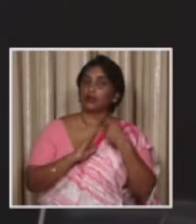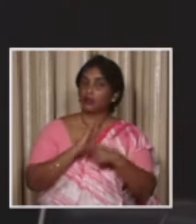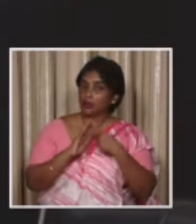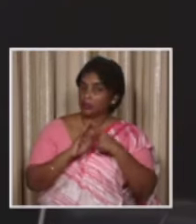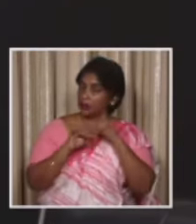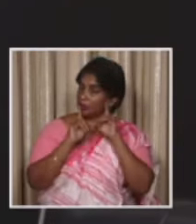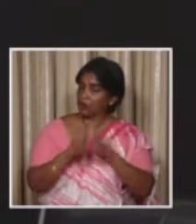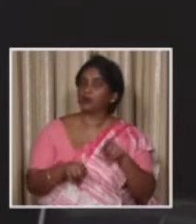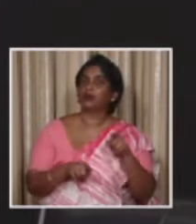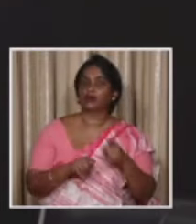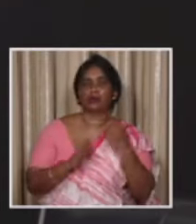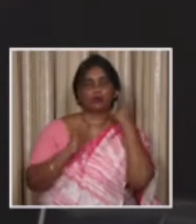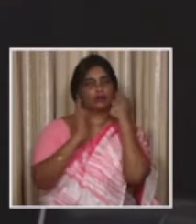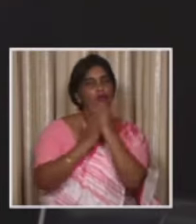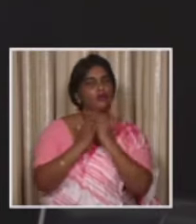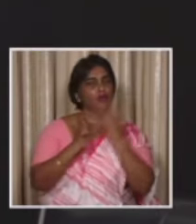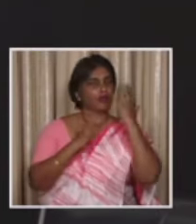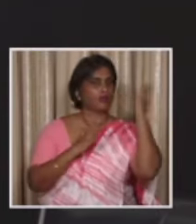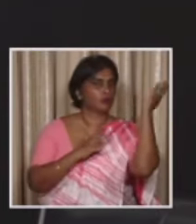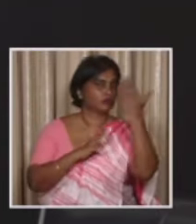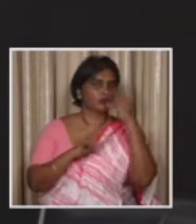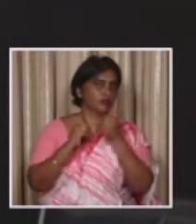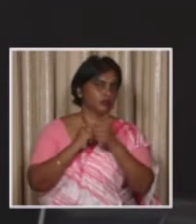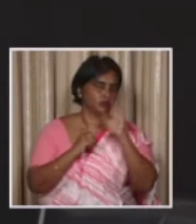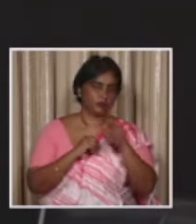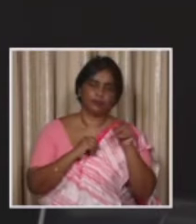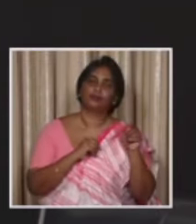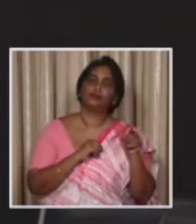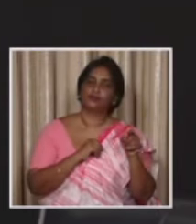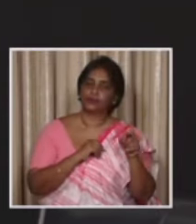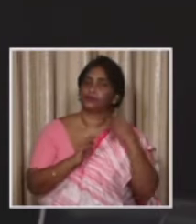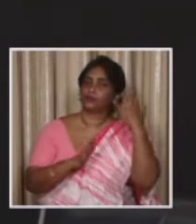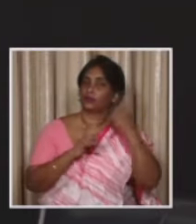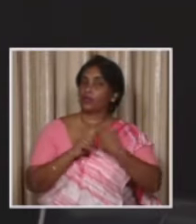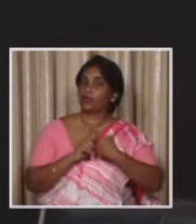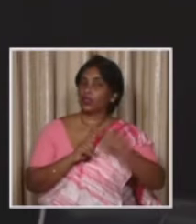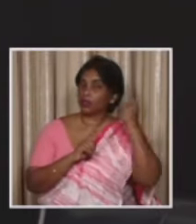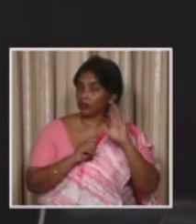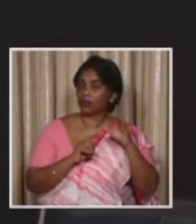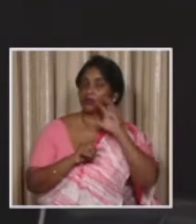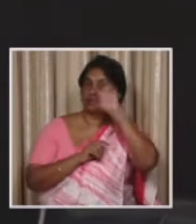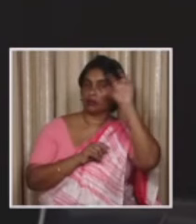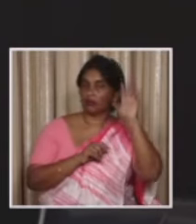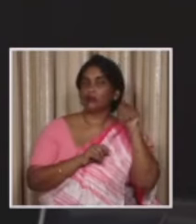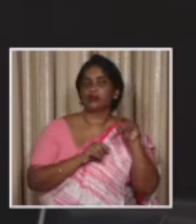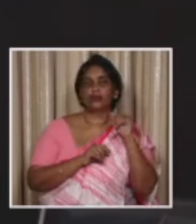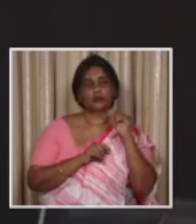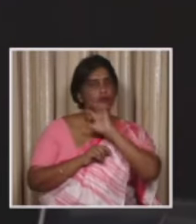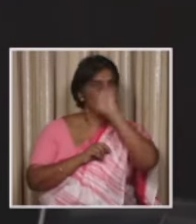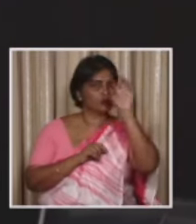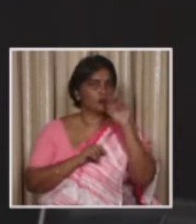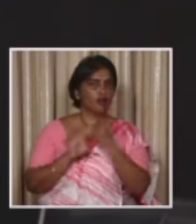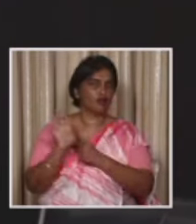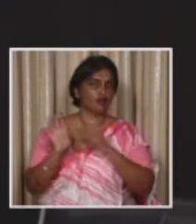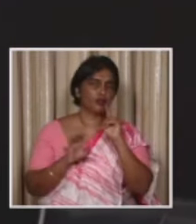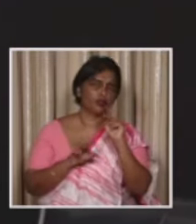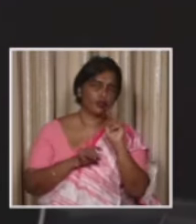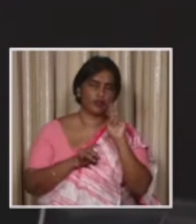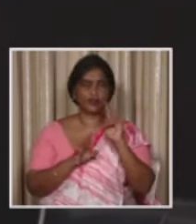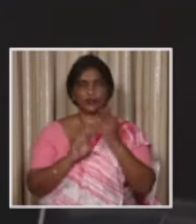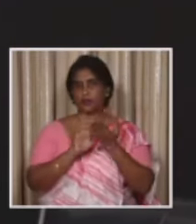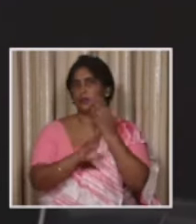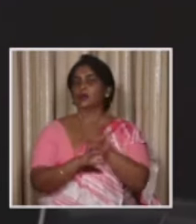වාගේ කාරණා ලෝකේ අනිත් රටවල සිදුවලා තියෙනවා. අද ලෝකේ දියුණු වෙච්ච රටවල් තියෙනවා සමහර අවුරුදු 20කට 25කට